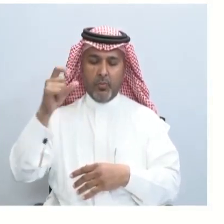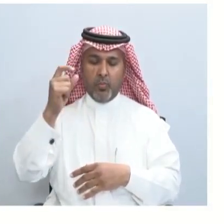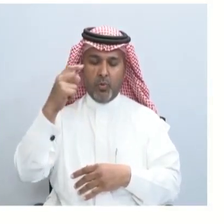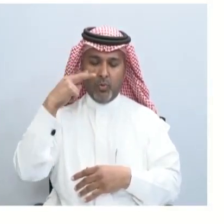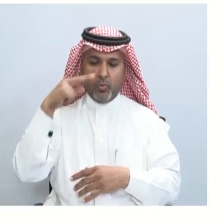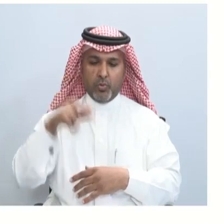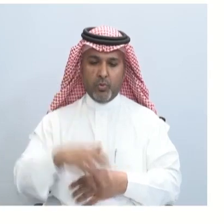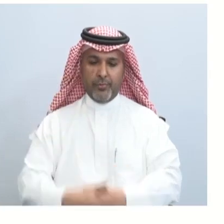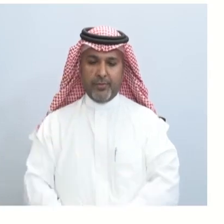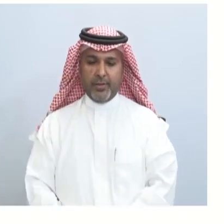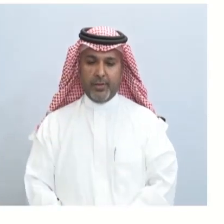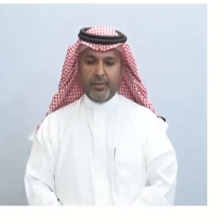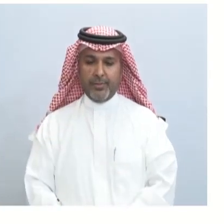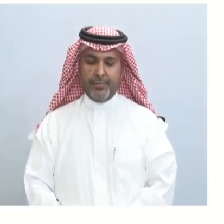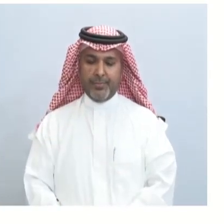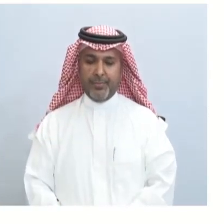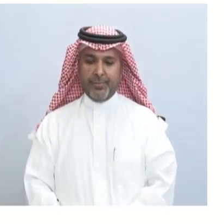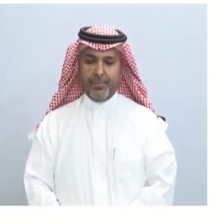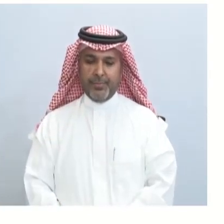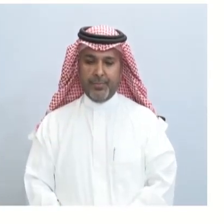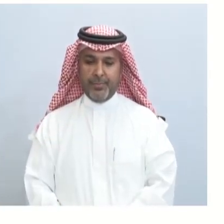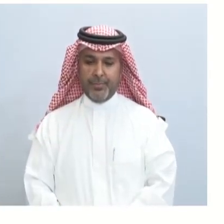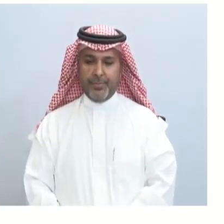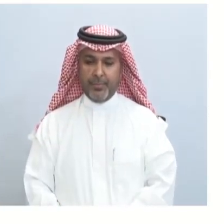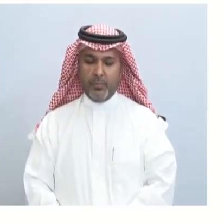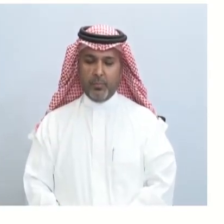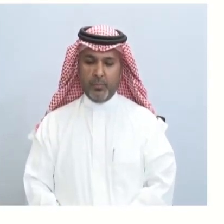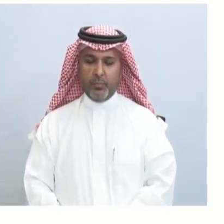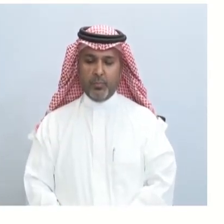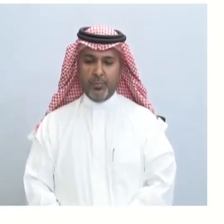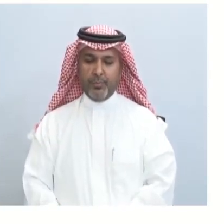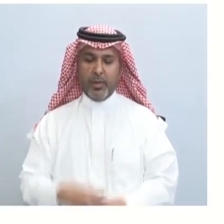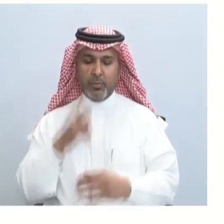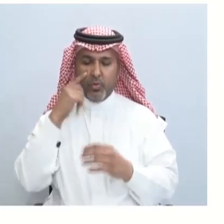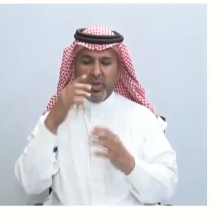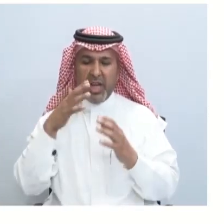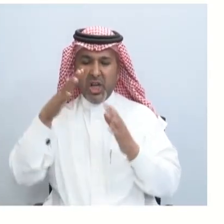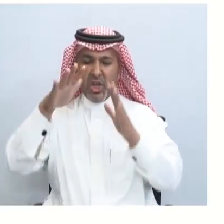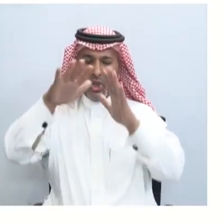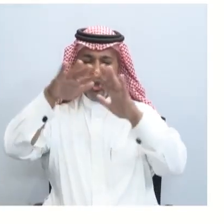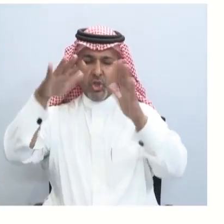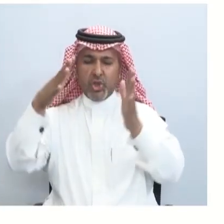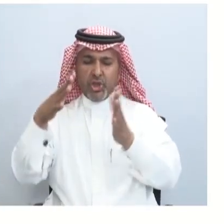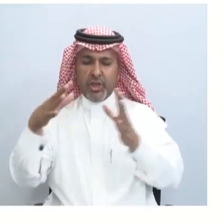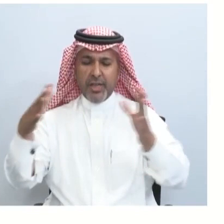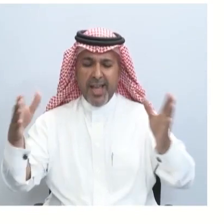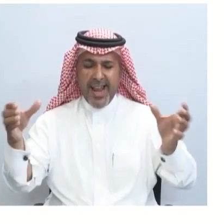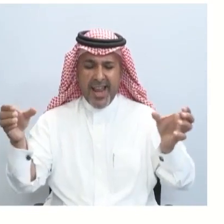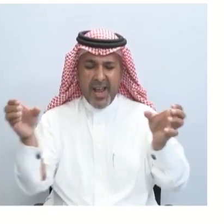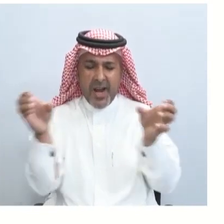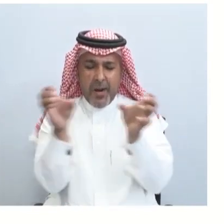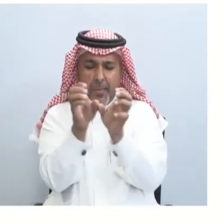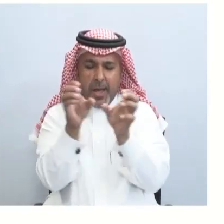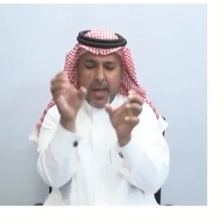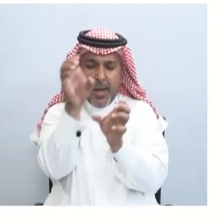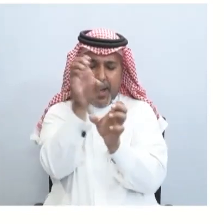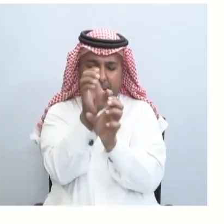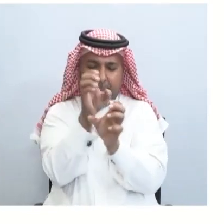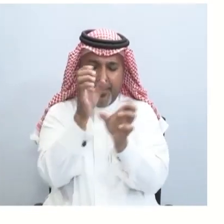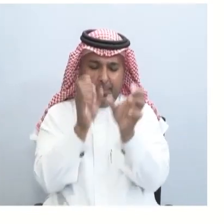مركبه المفردات التي يحتويها هذا الدرس الشكل المركب